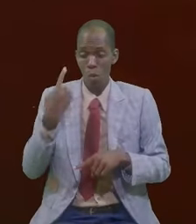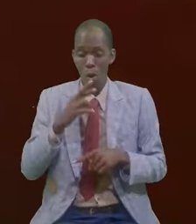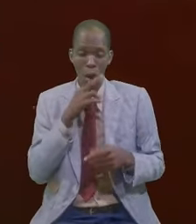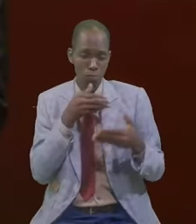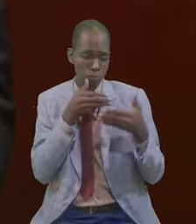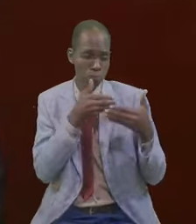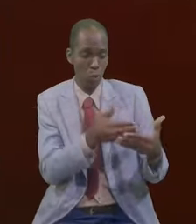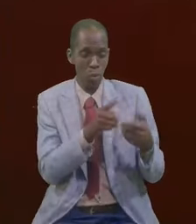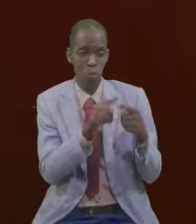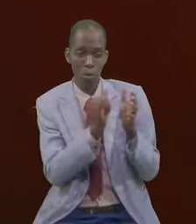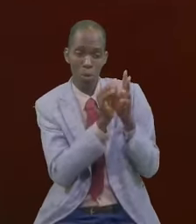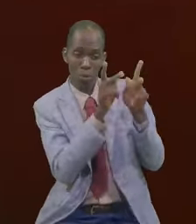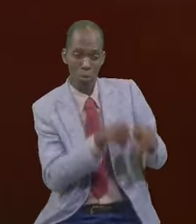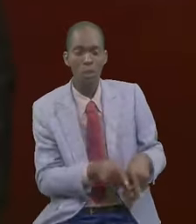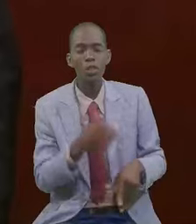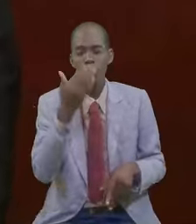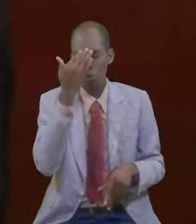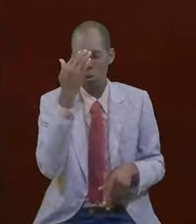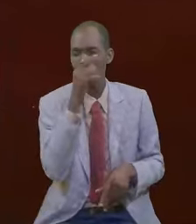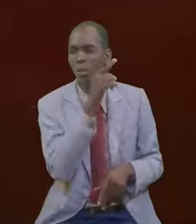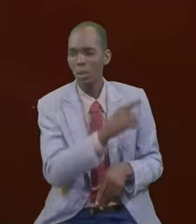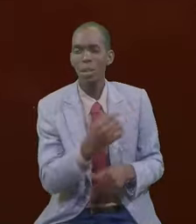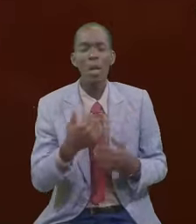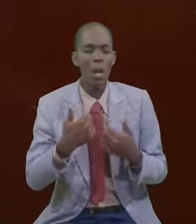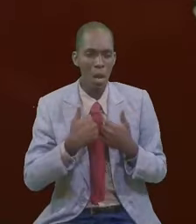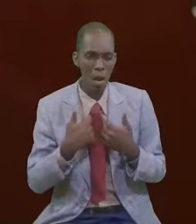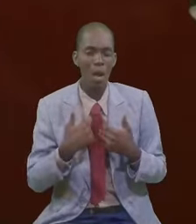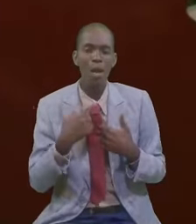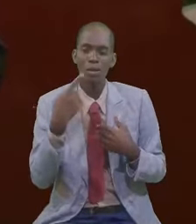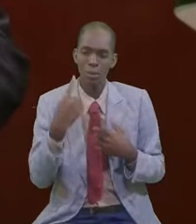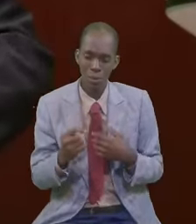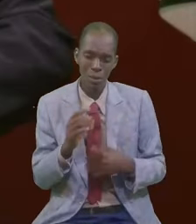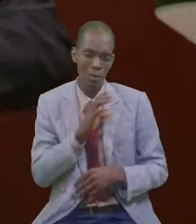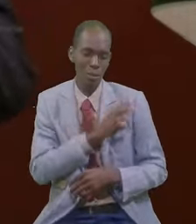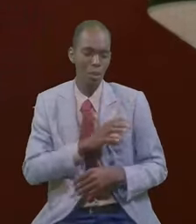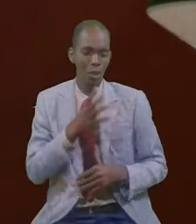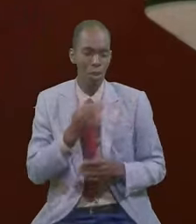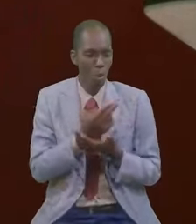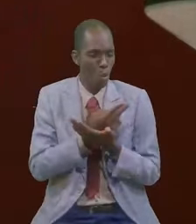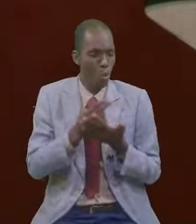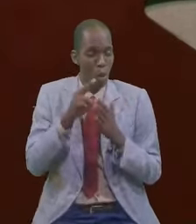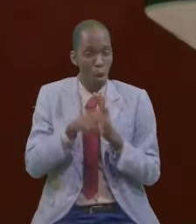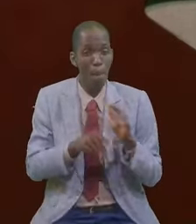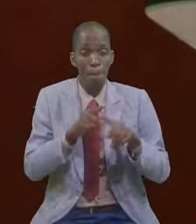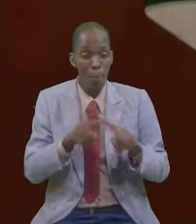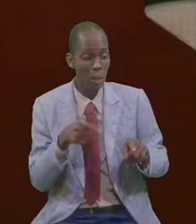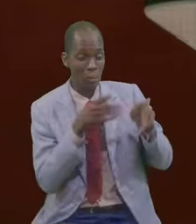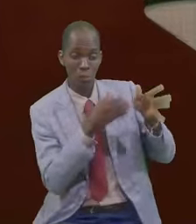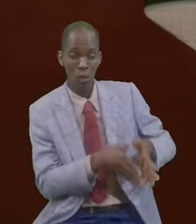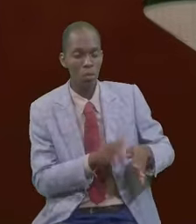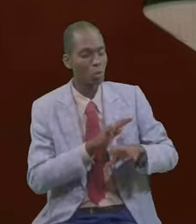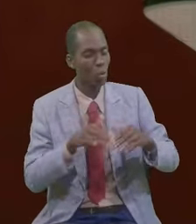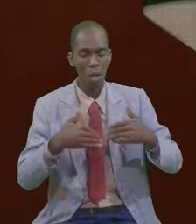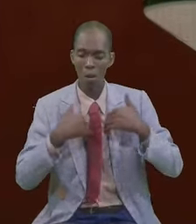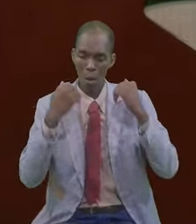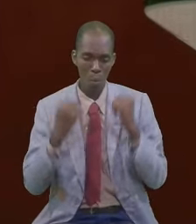sont intimes, ils savent que celui-ci a une apparence de la piété, mais il n'a pas ce qui en